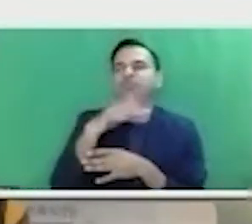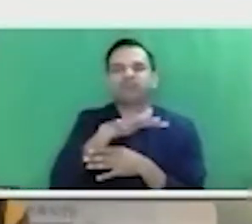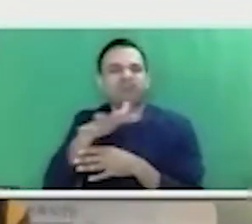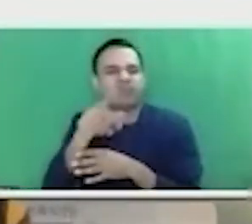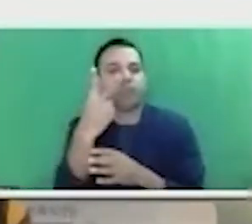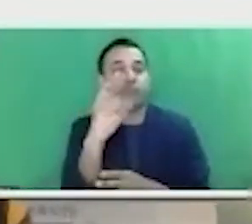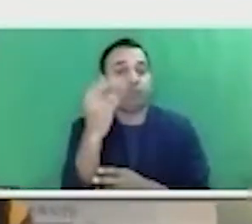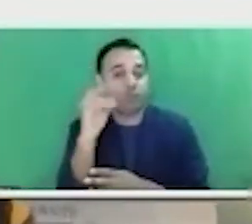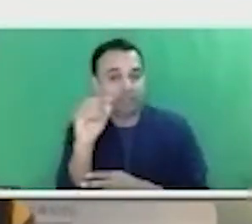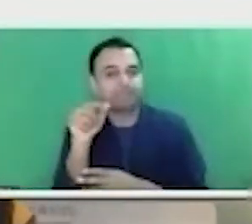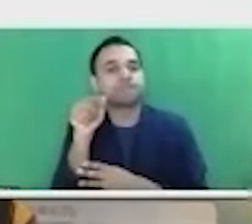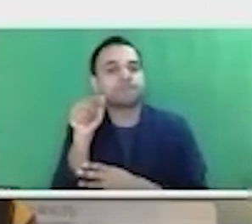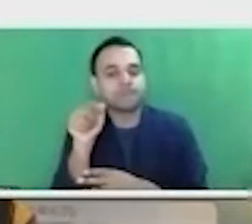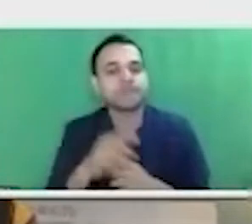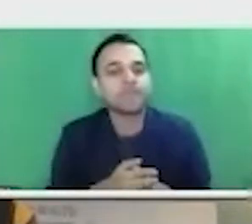2021